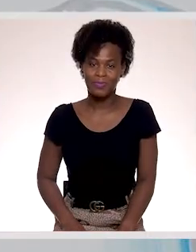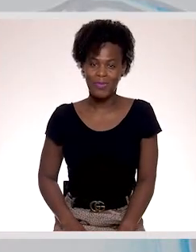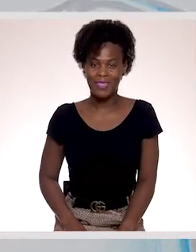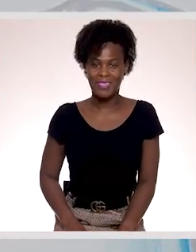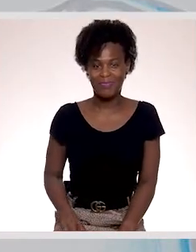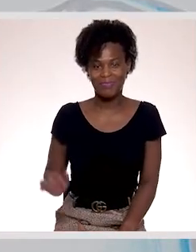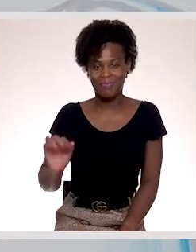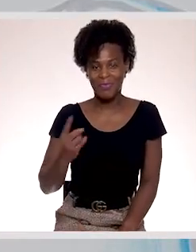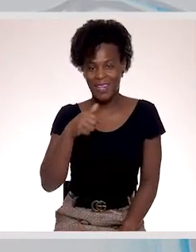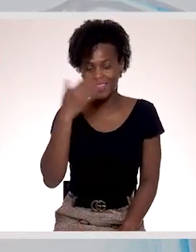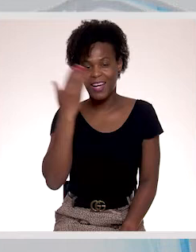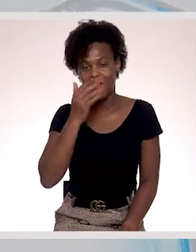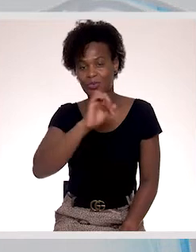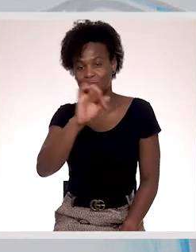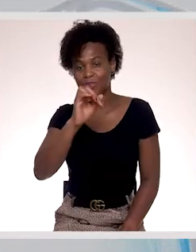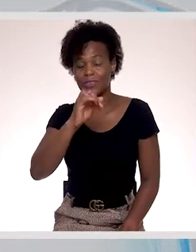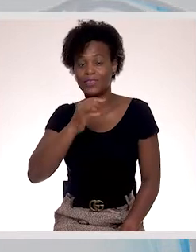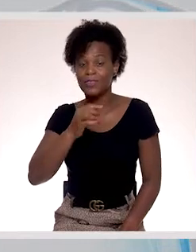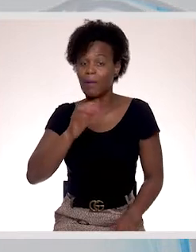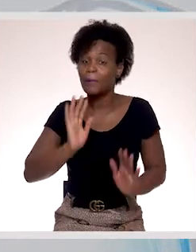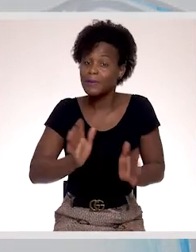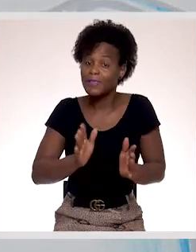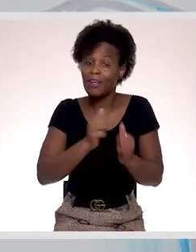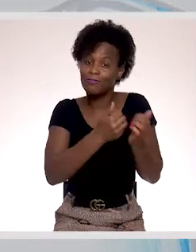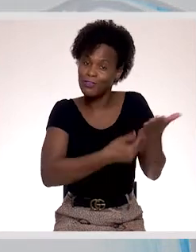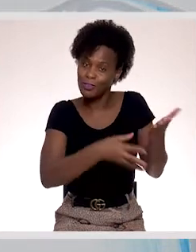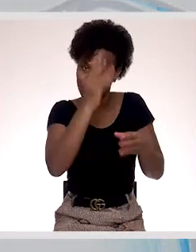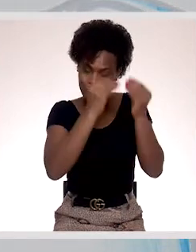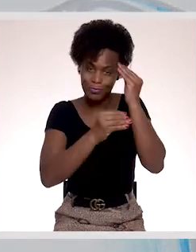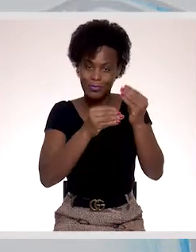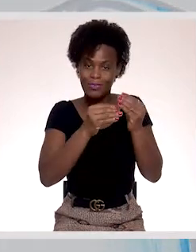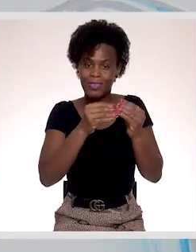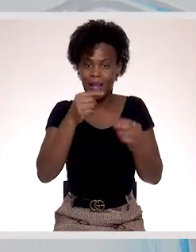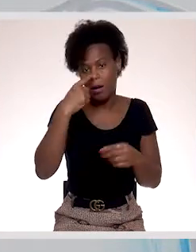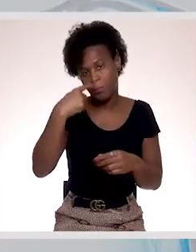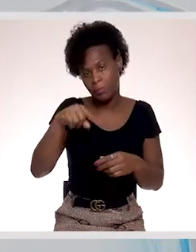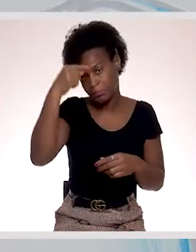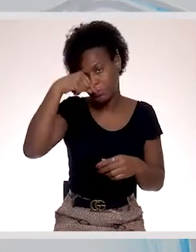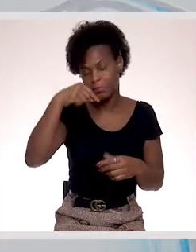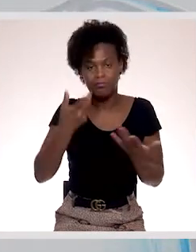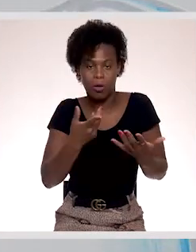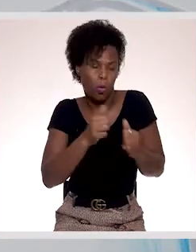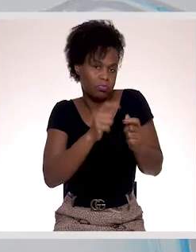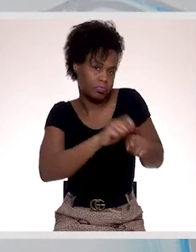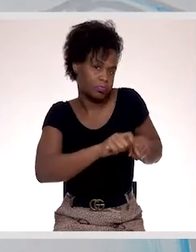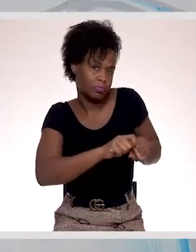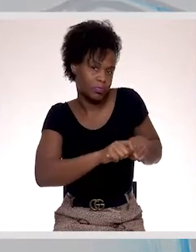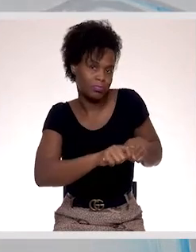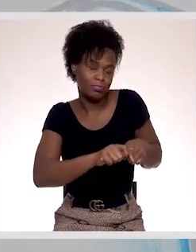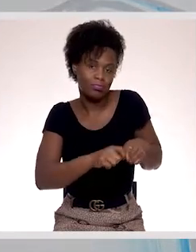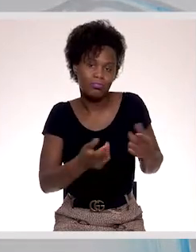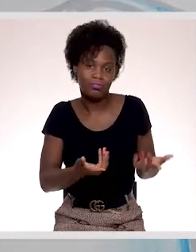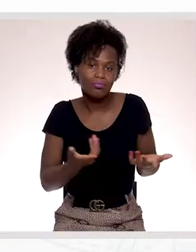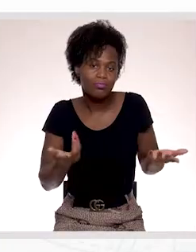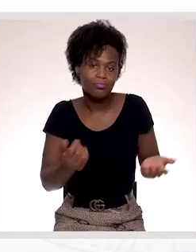Pour ce cours, tu as besoin de ta fiche apprenant, d'un crayon et d'une gomme. Si